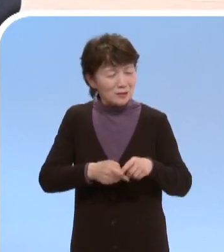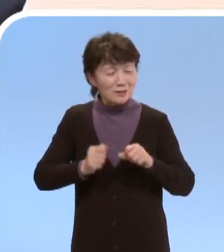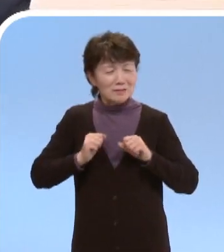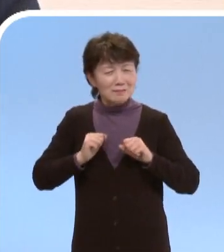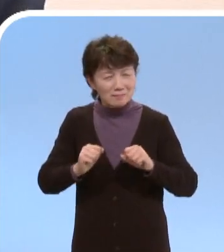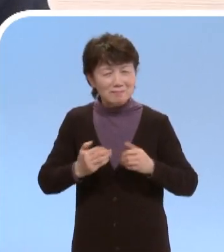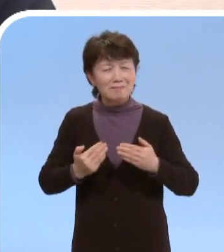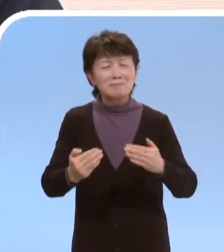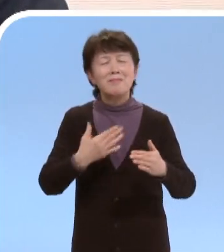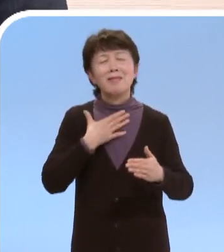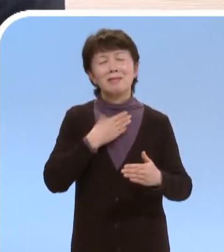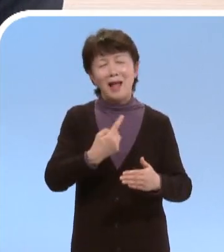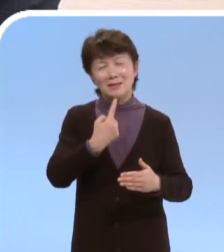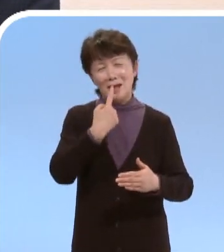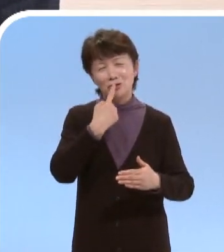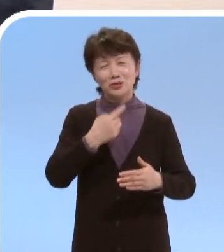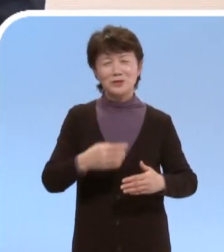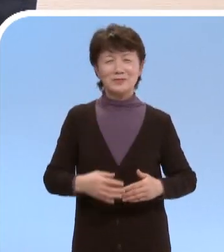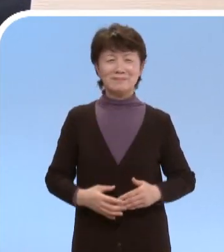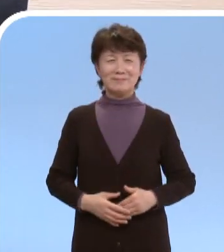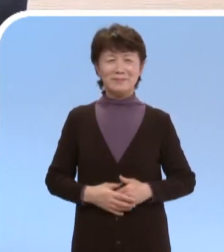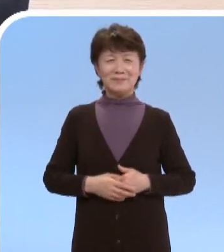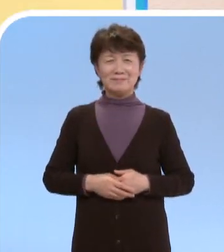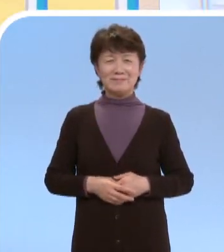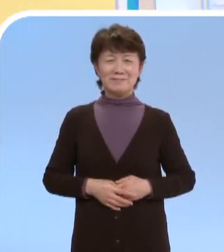かしていきたいなと思います。